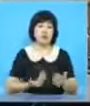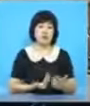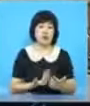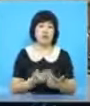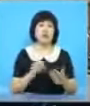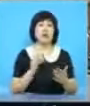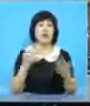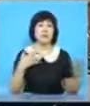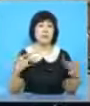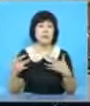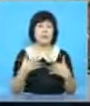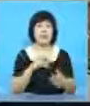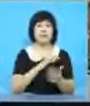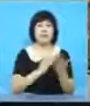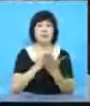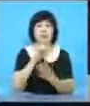ұйымшылдықпен жоғарғы деңгейде өткізді.